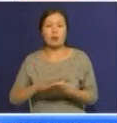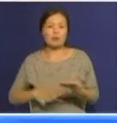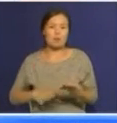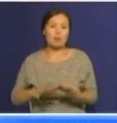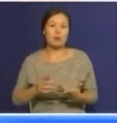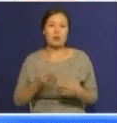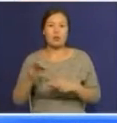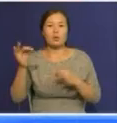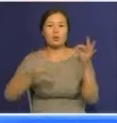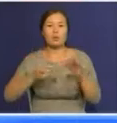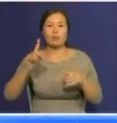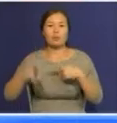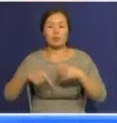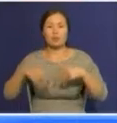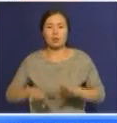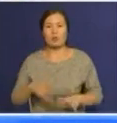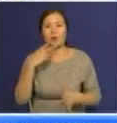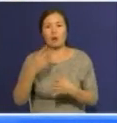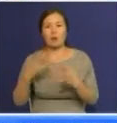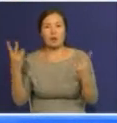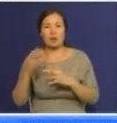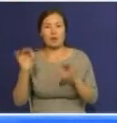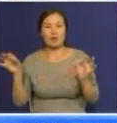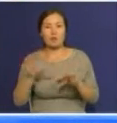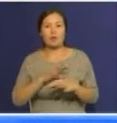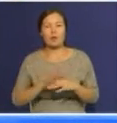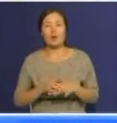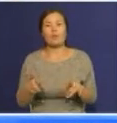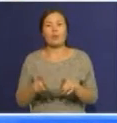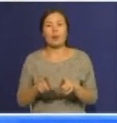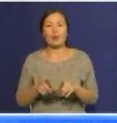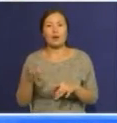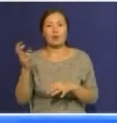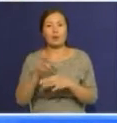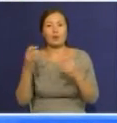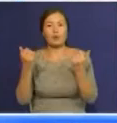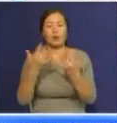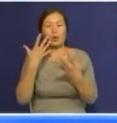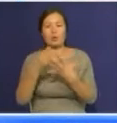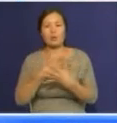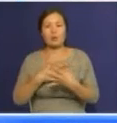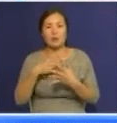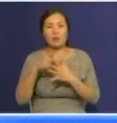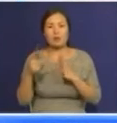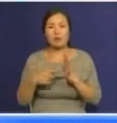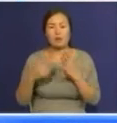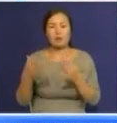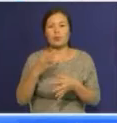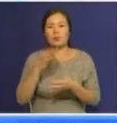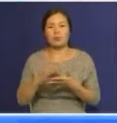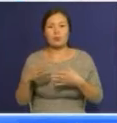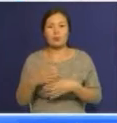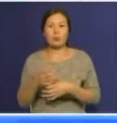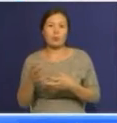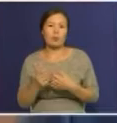сот арқылы шешілетін дау-дамайды қарау керектігі туралы айтылды. Сонымен қатар келген тұрғындар өздерін мазалаған сұрақтарын қойып тұшымды жауап